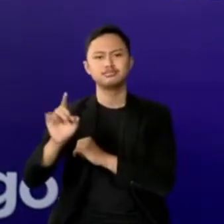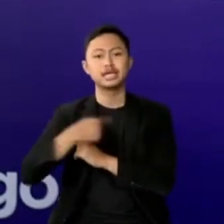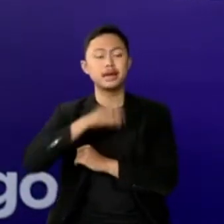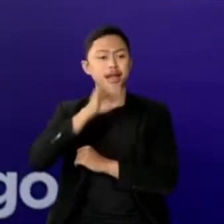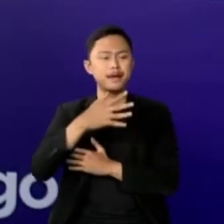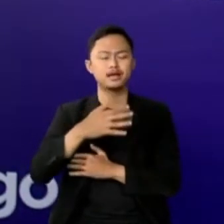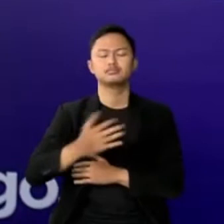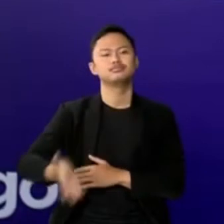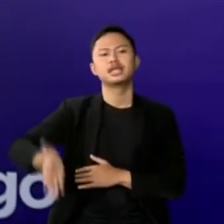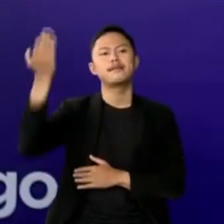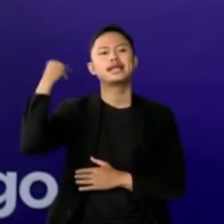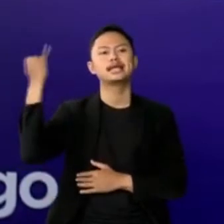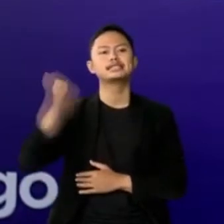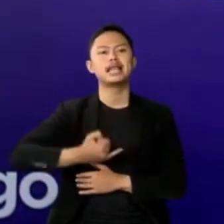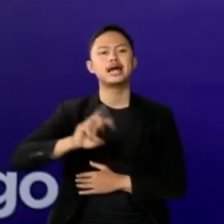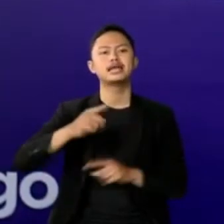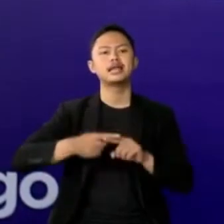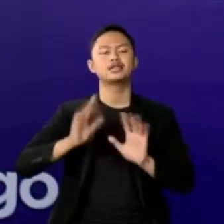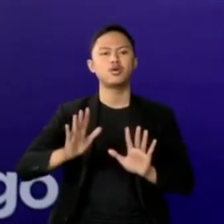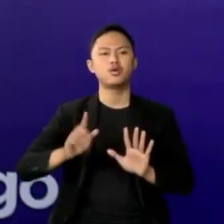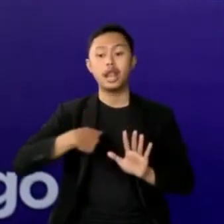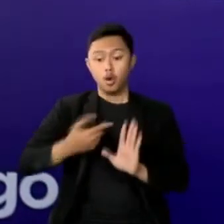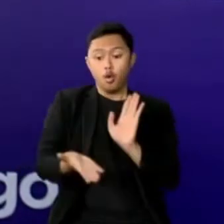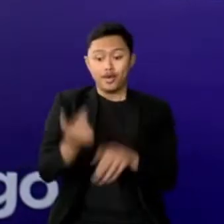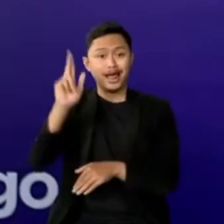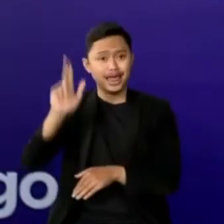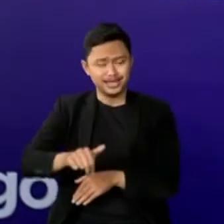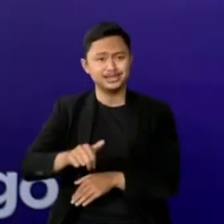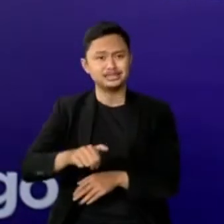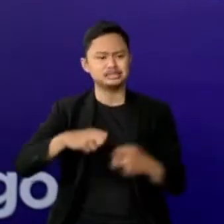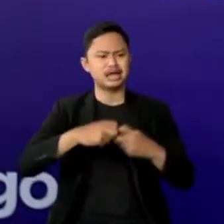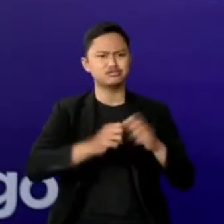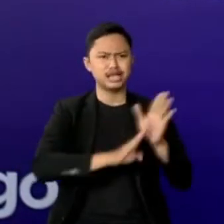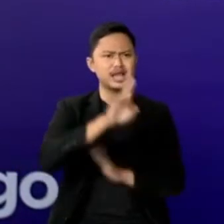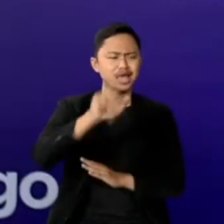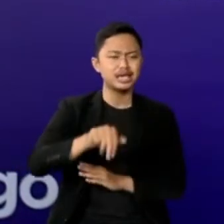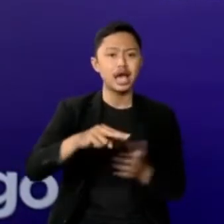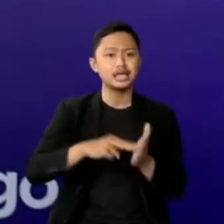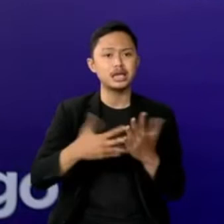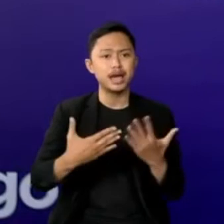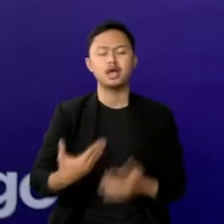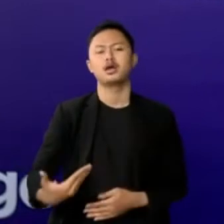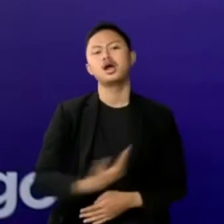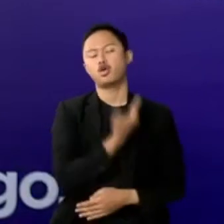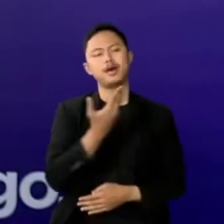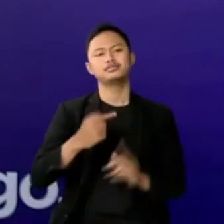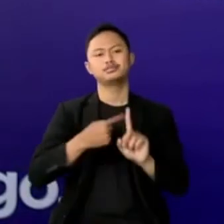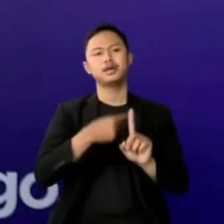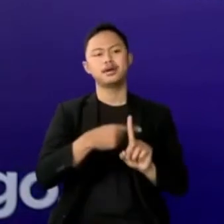cukup tiga kali saja itu jangan empat kali karena kalau Pelajaran ini kita ulangi lagi yang terjadi adalah korban